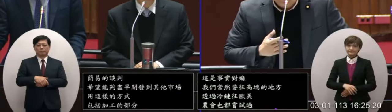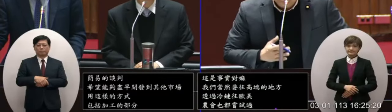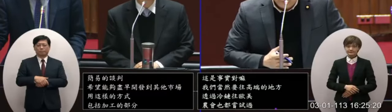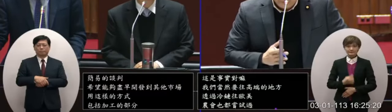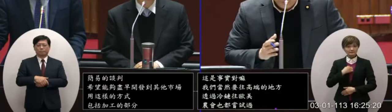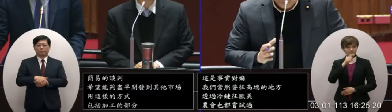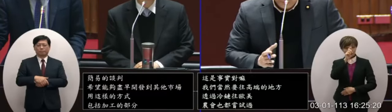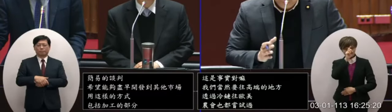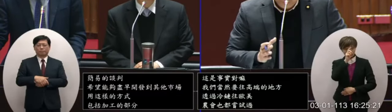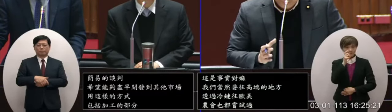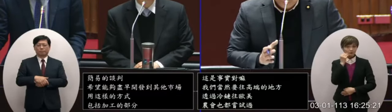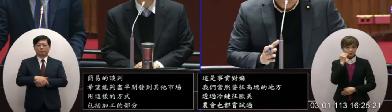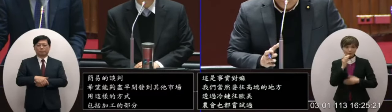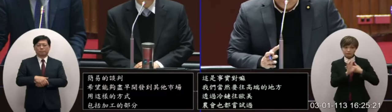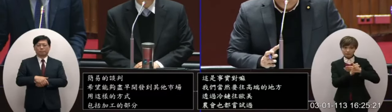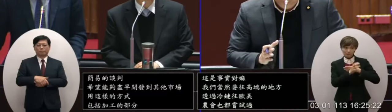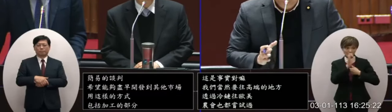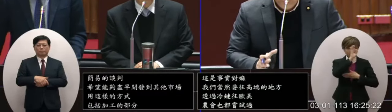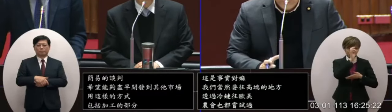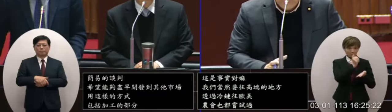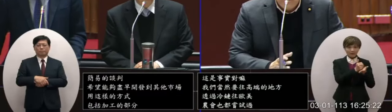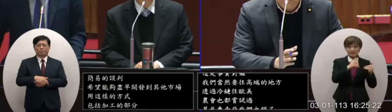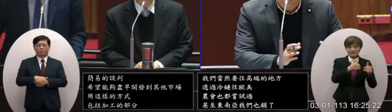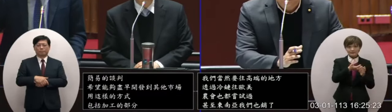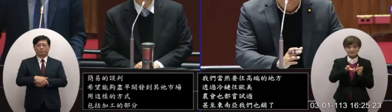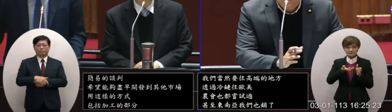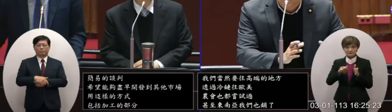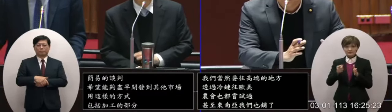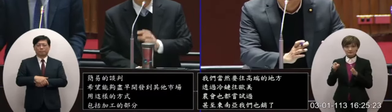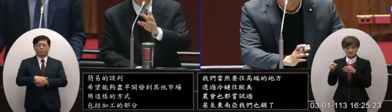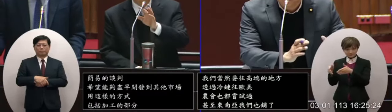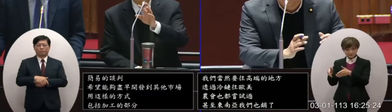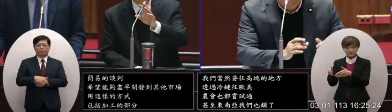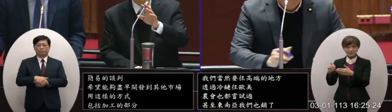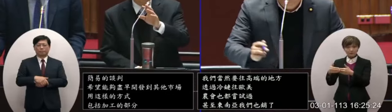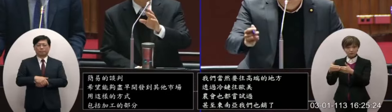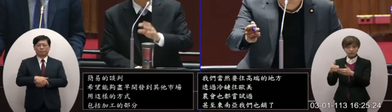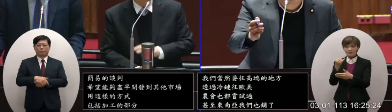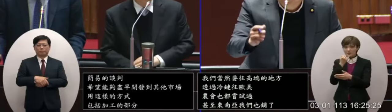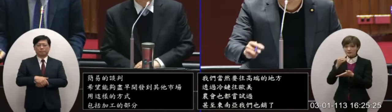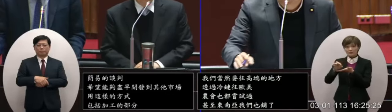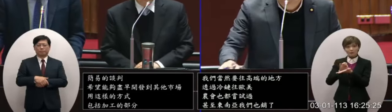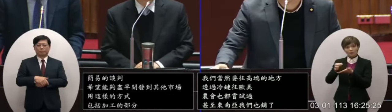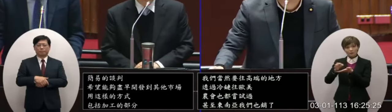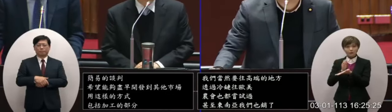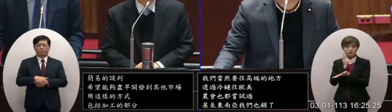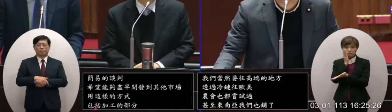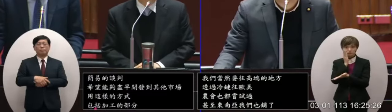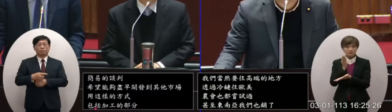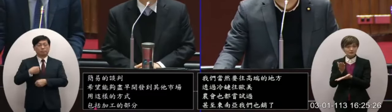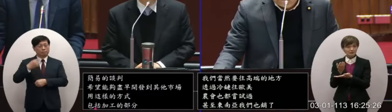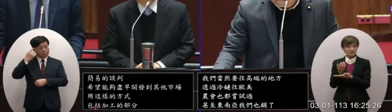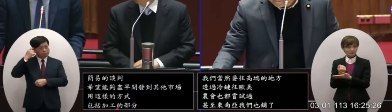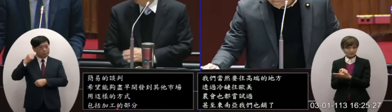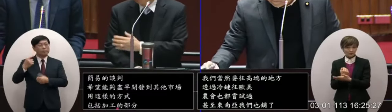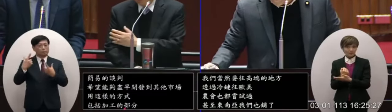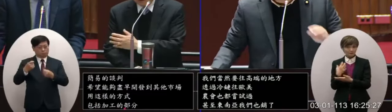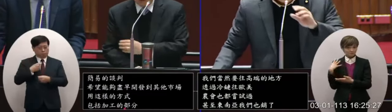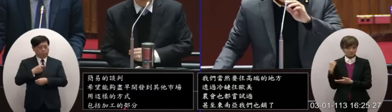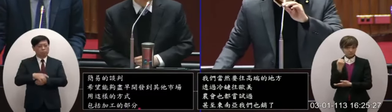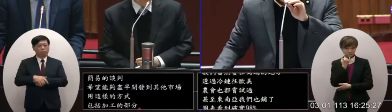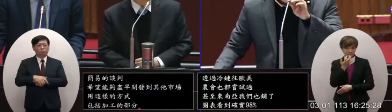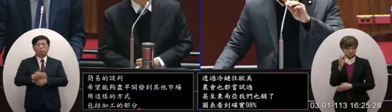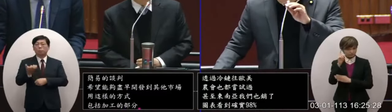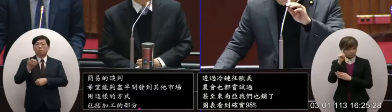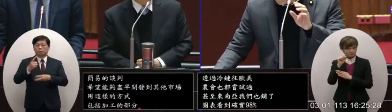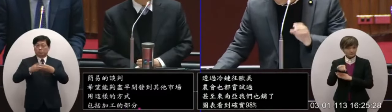望在找到新的市场之前，我们是不是可以把现有这个市场维护好？院长，你同不同意？ 哦，这个我想是应该嘛。刚